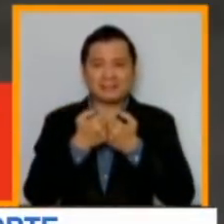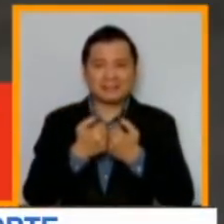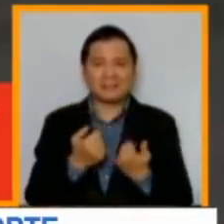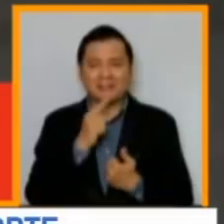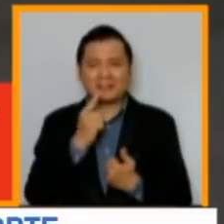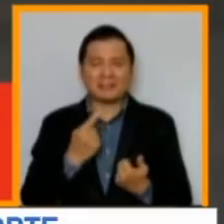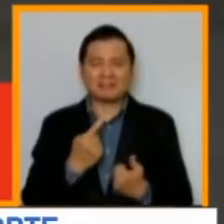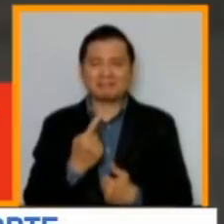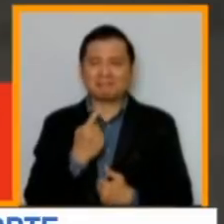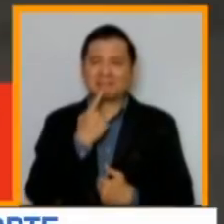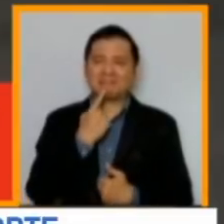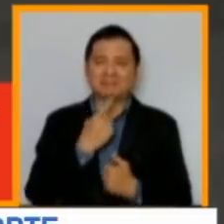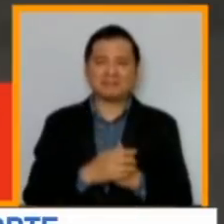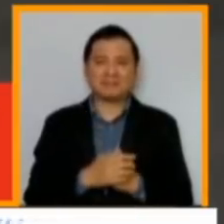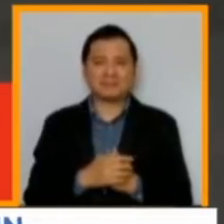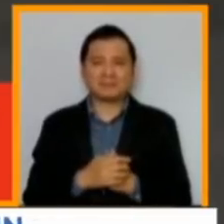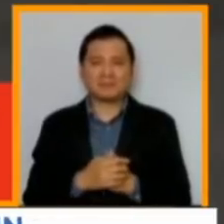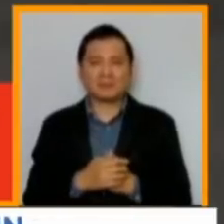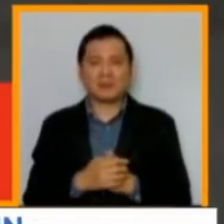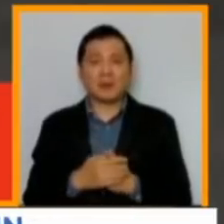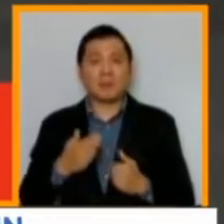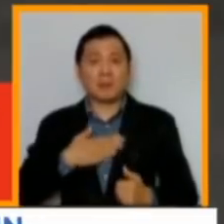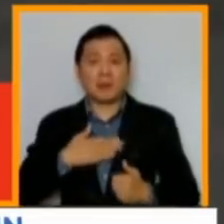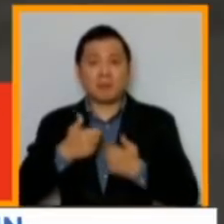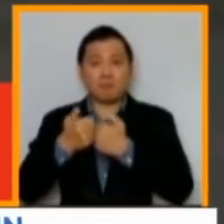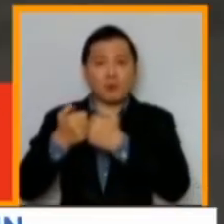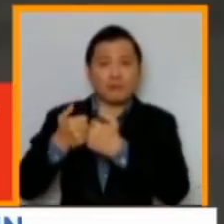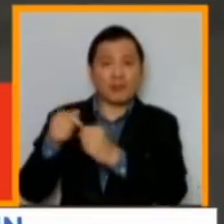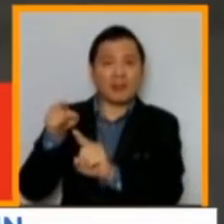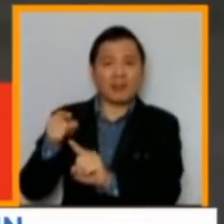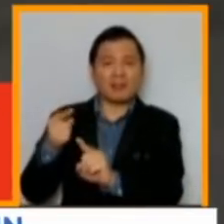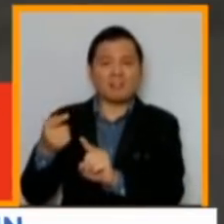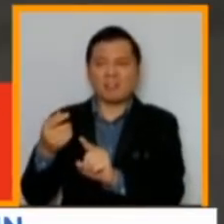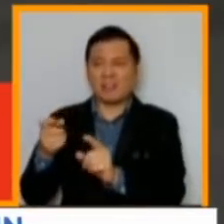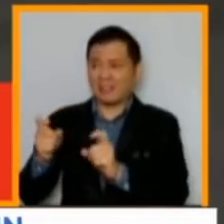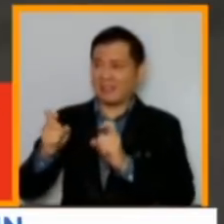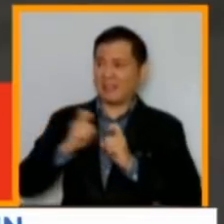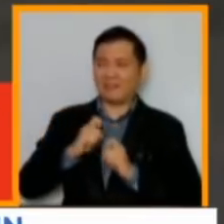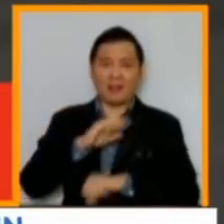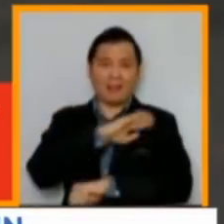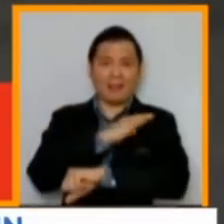ng boyfriend kong ganyan. Mm-hmm. Tapos